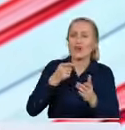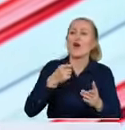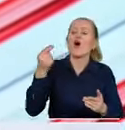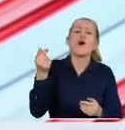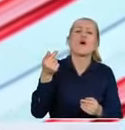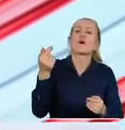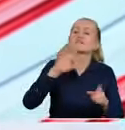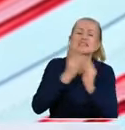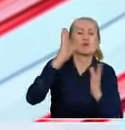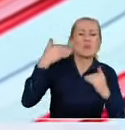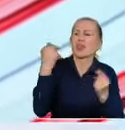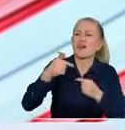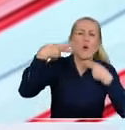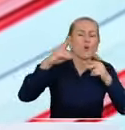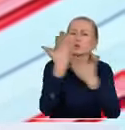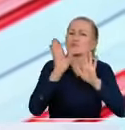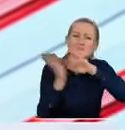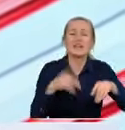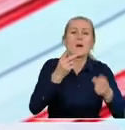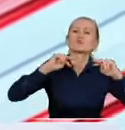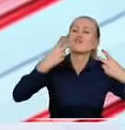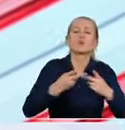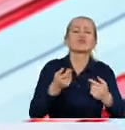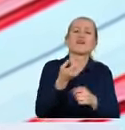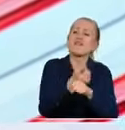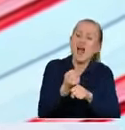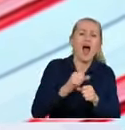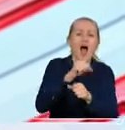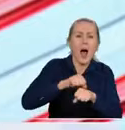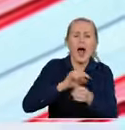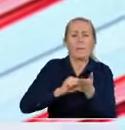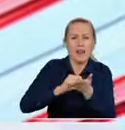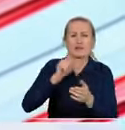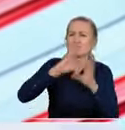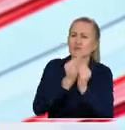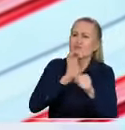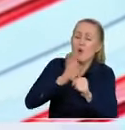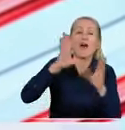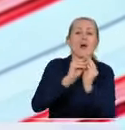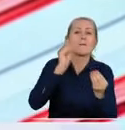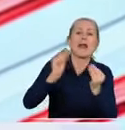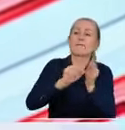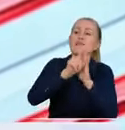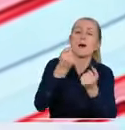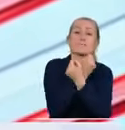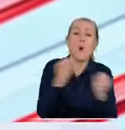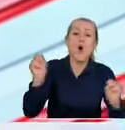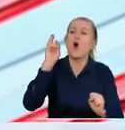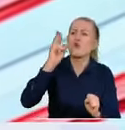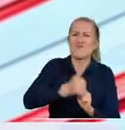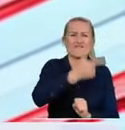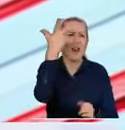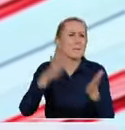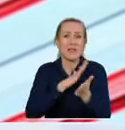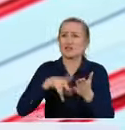leczenie, przywrócić przemysł farmaceutyczny w Polsce. Trzeba podnieść wynagrodzenia, wprowadzić premie dla bohaterów, którzy od miesięcy walczą